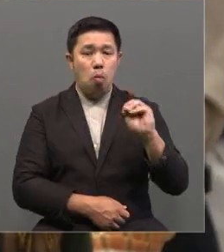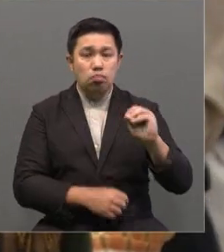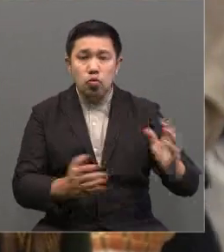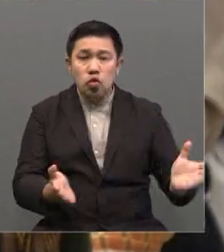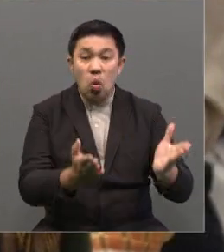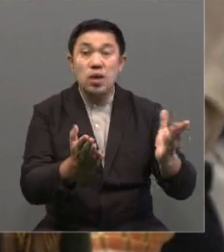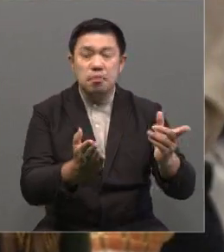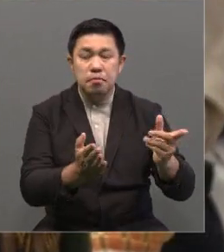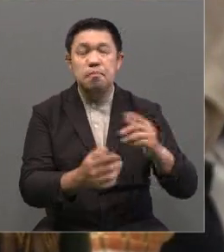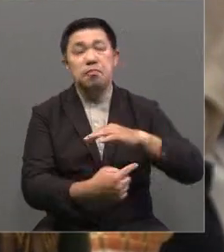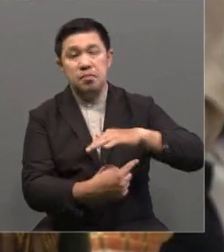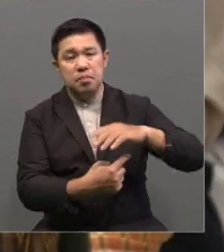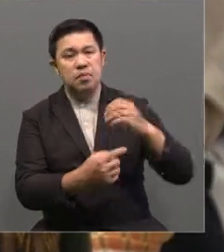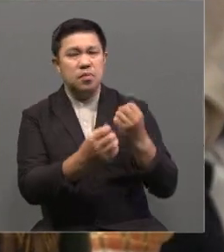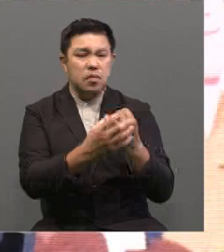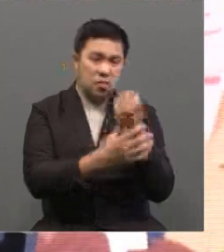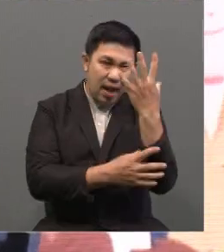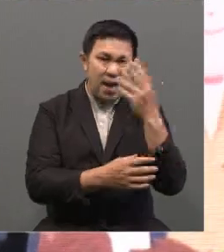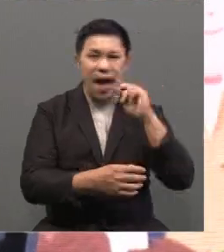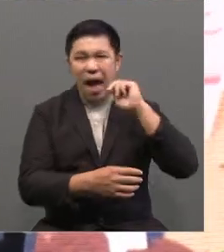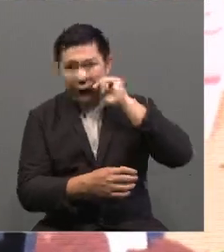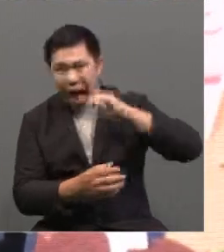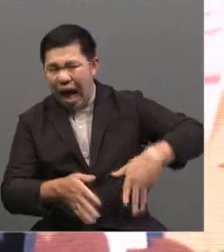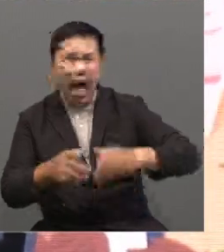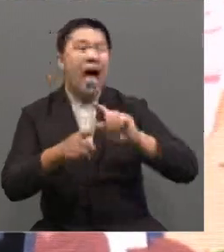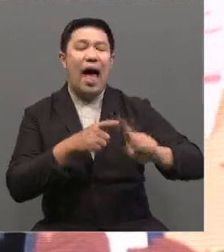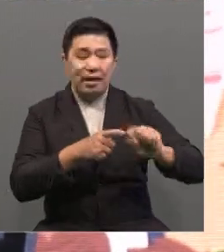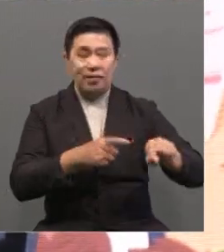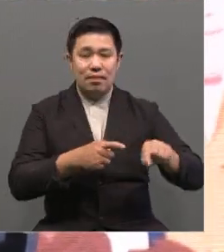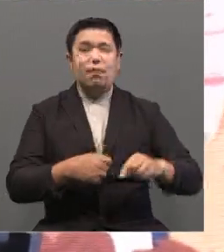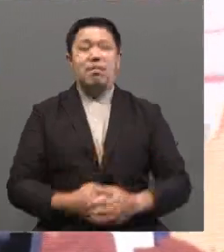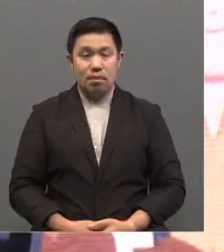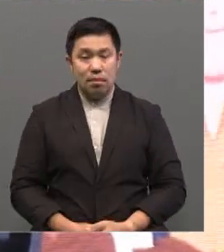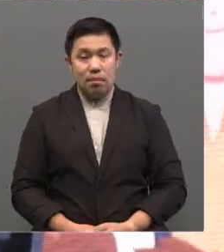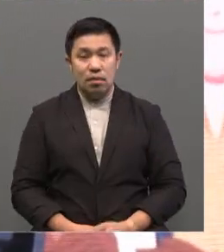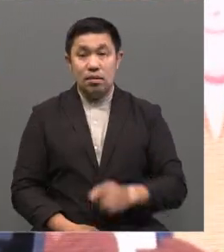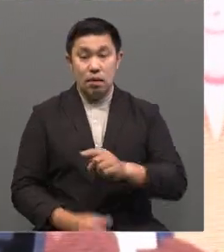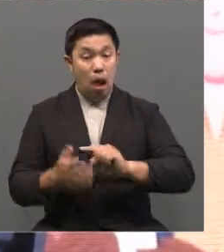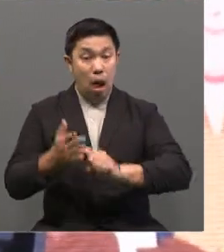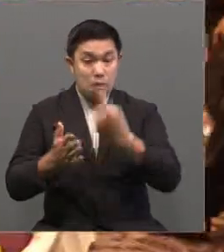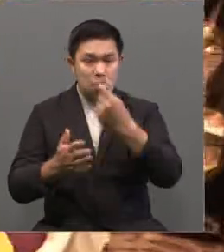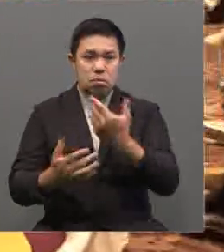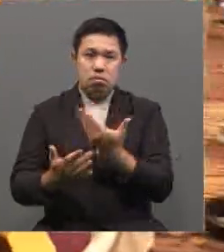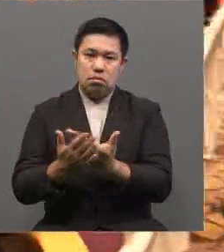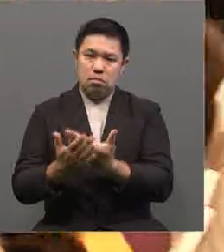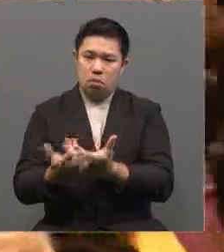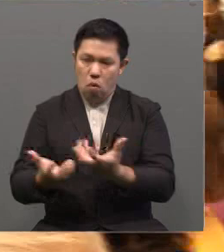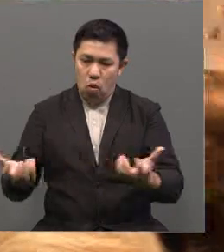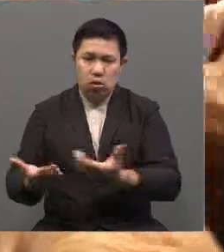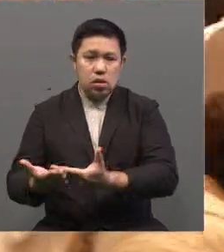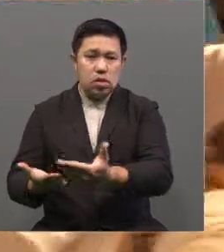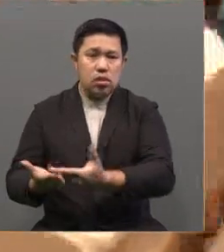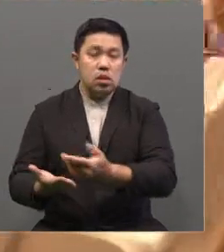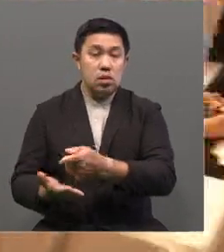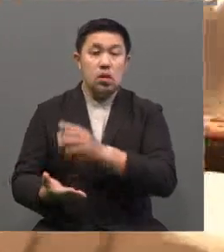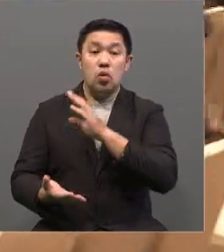แวดล้อมได้กล่าวระหว่างเปิดการสัมมนาบอกว่าการลดขยะตั้งแต่ต้นทางเนี่ยจริงๆมันเริ่มตั้งแต่ตอนจับจ่ายใช้สอยเลยนะไม่ใช่ว่า